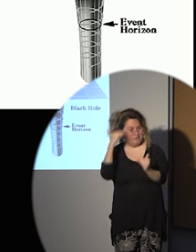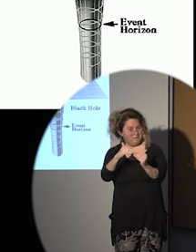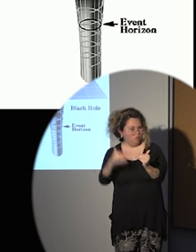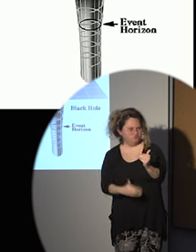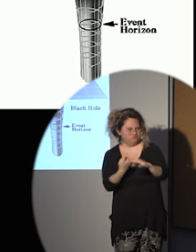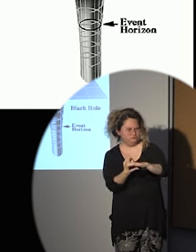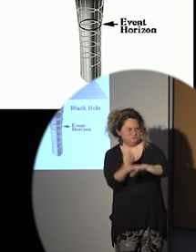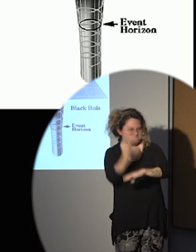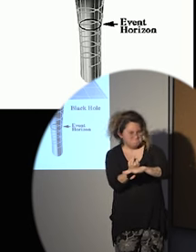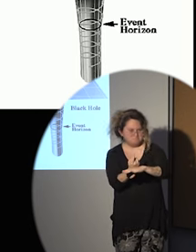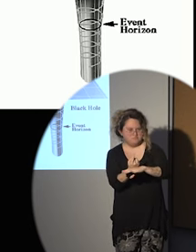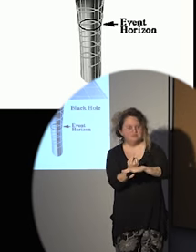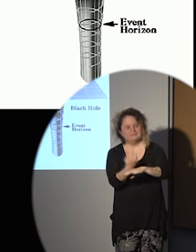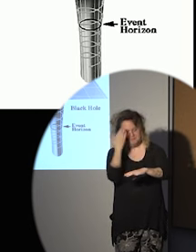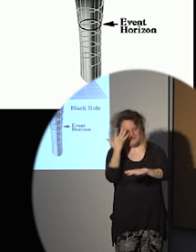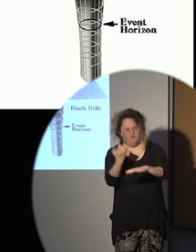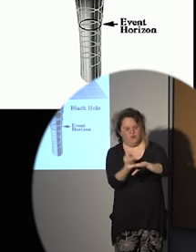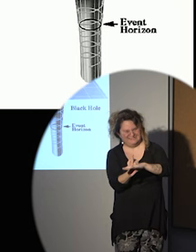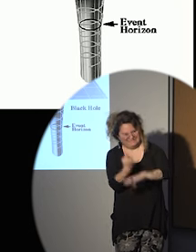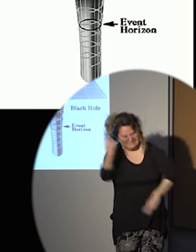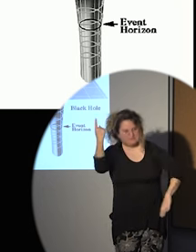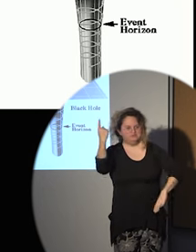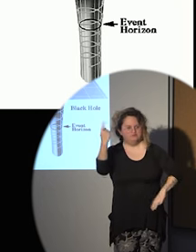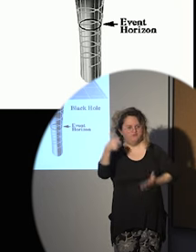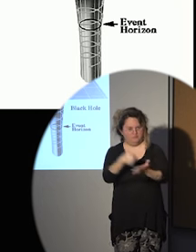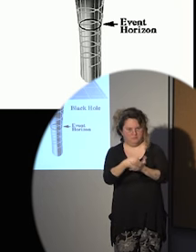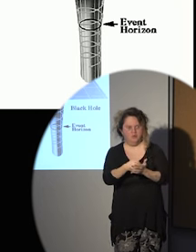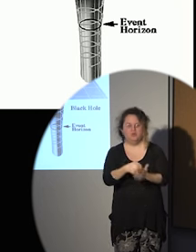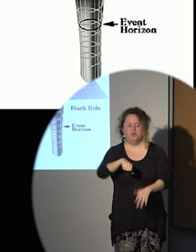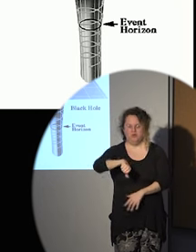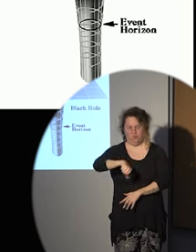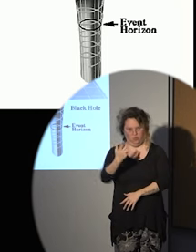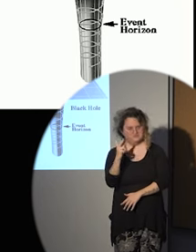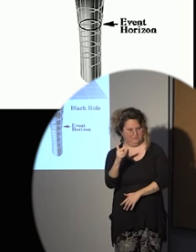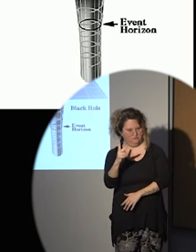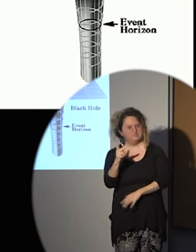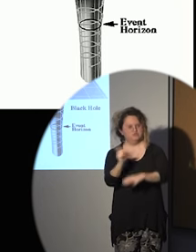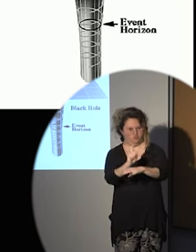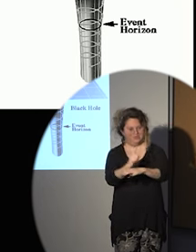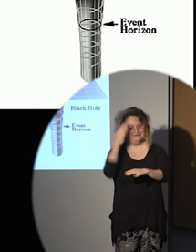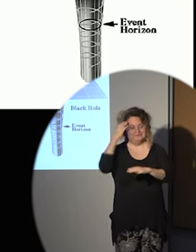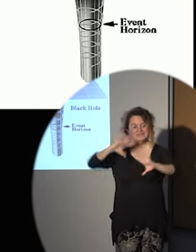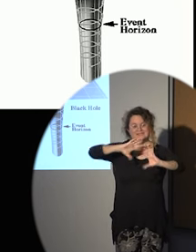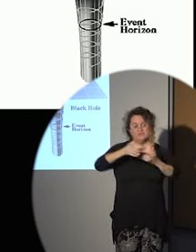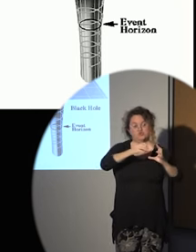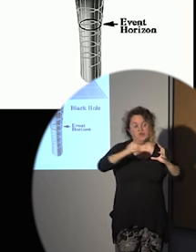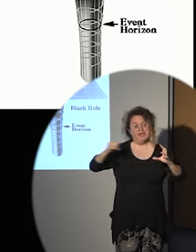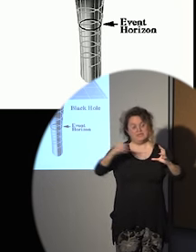vitesse d'échappement. Si vous voulez vous échapper du système solaire, il faut encore aller à une vitesse plus